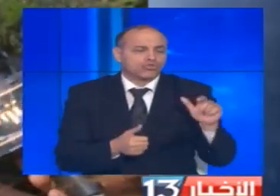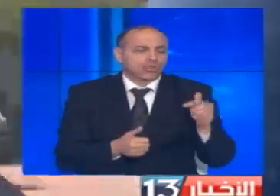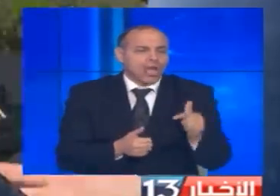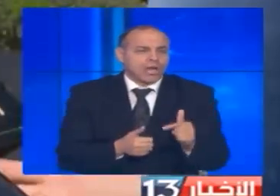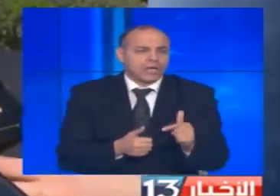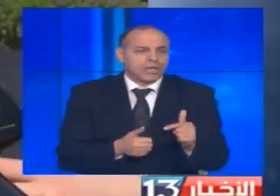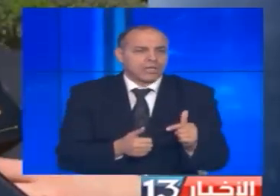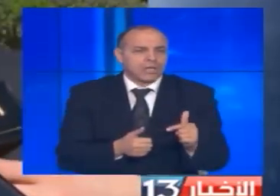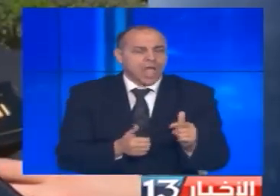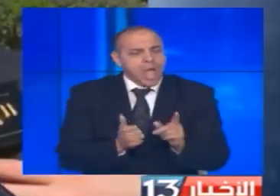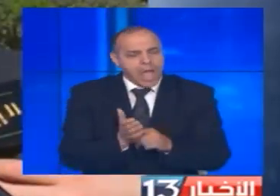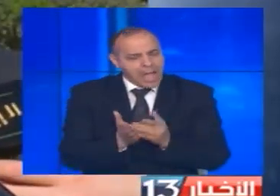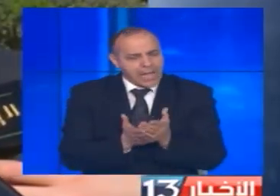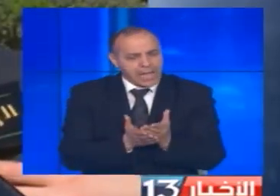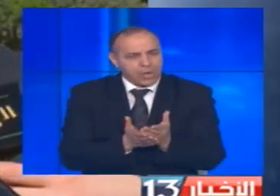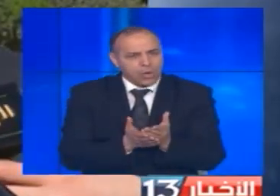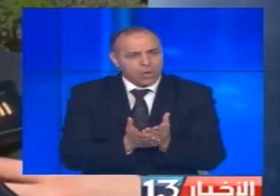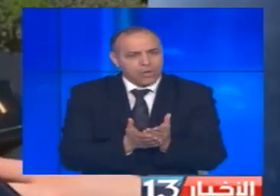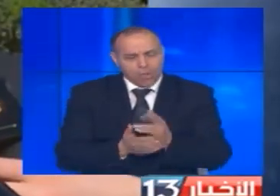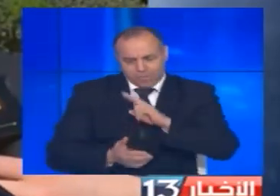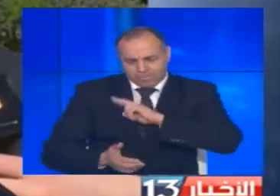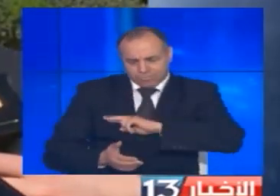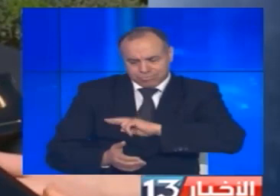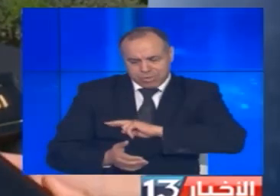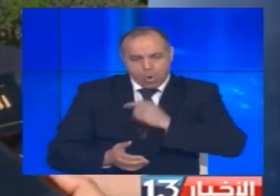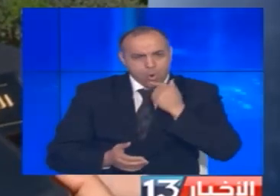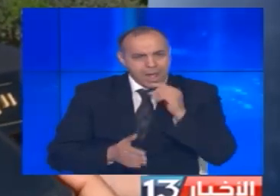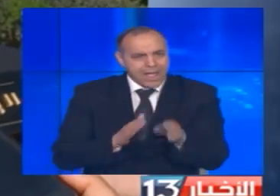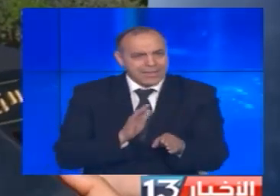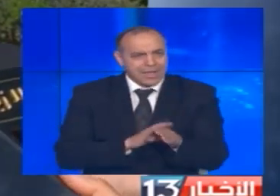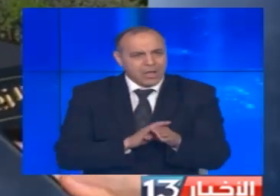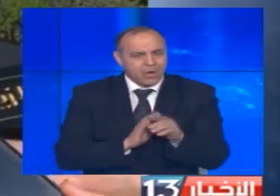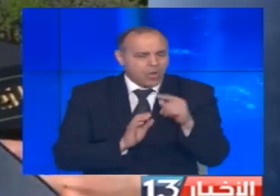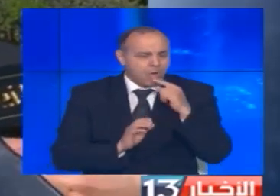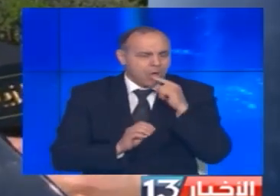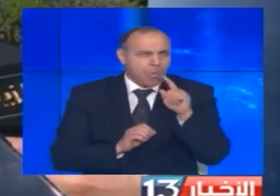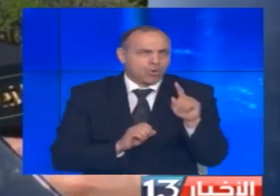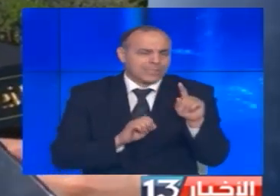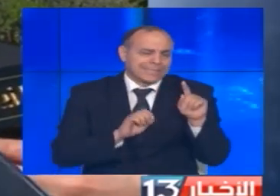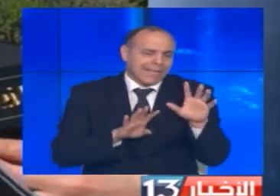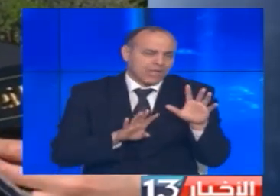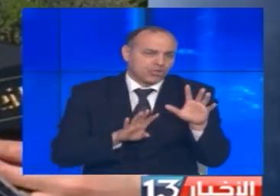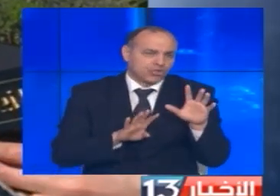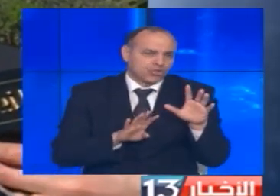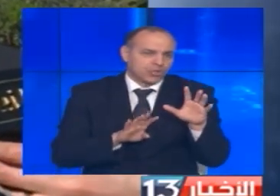جزافية. في الحقيقة حتى الترفيه في سن التقاعد باش يبدأ انطلاقا من 2019، يعني ما هوش في